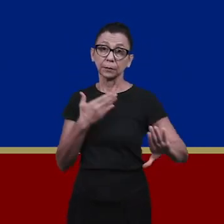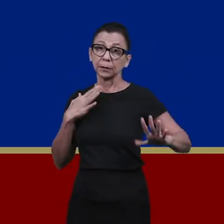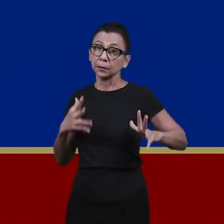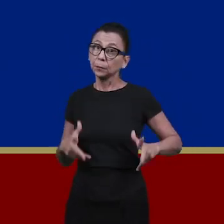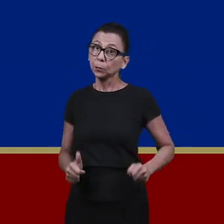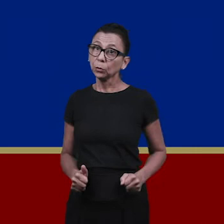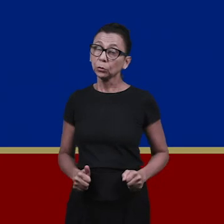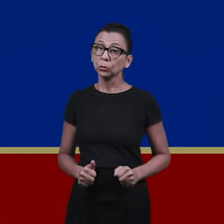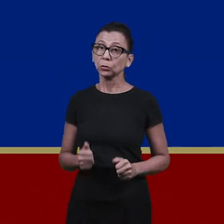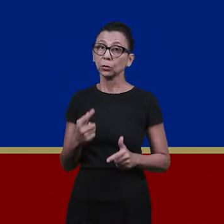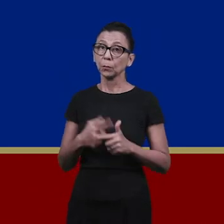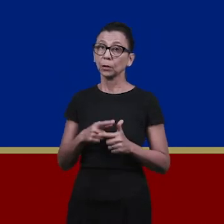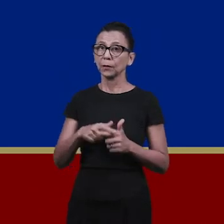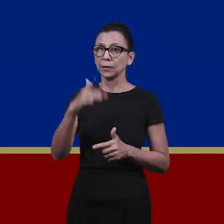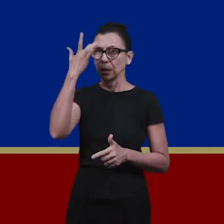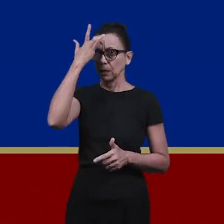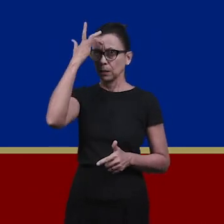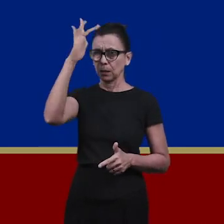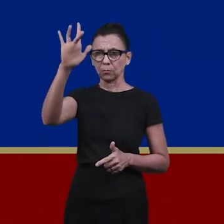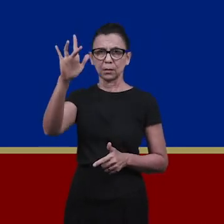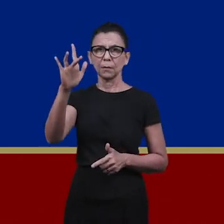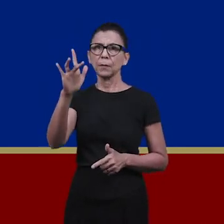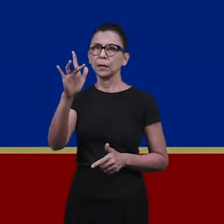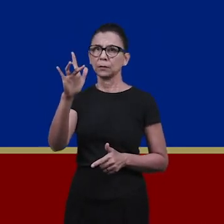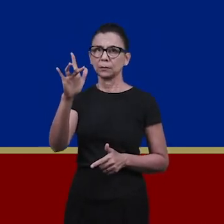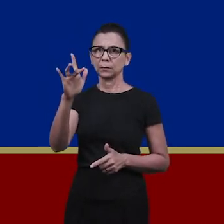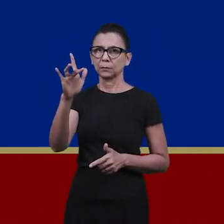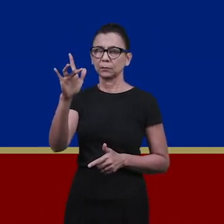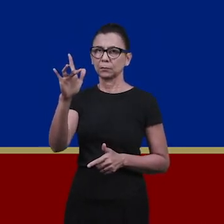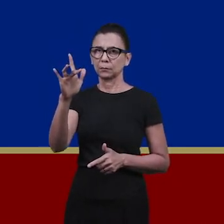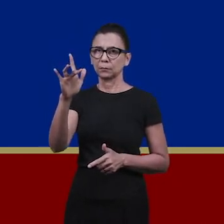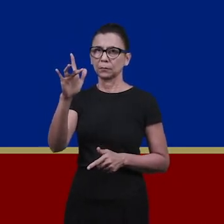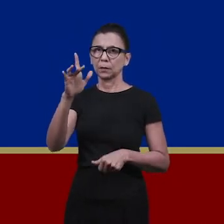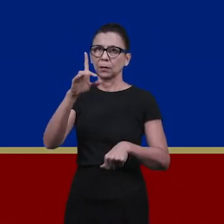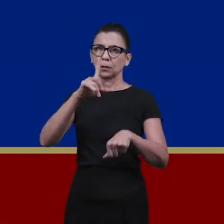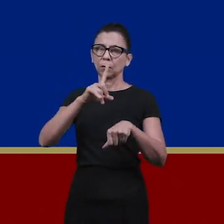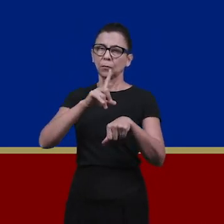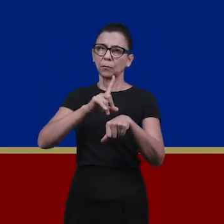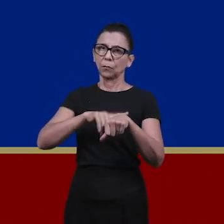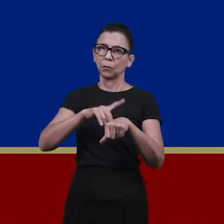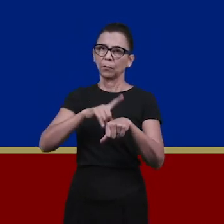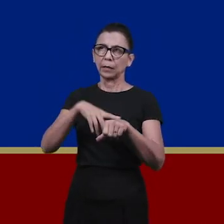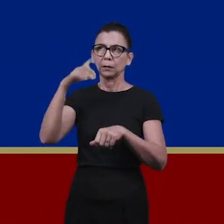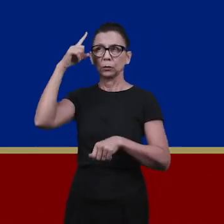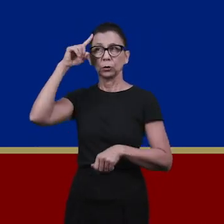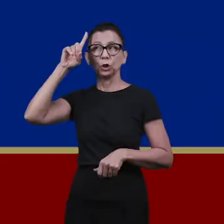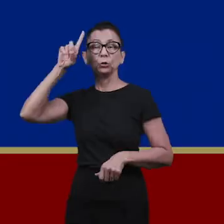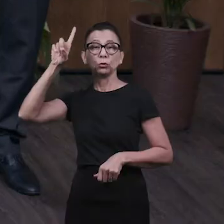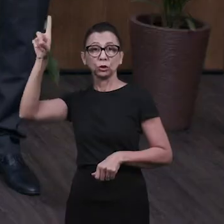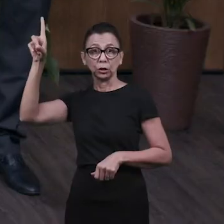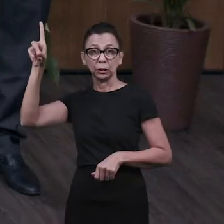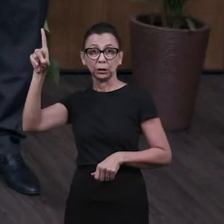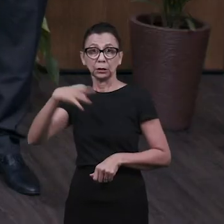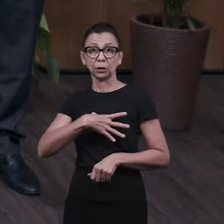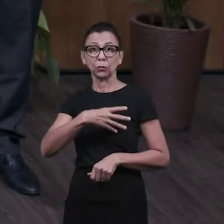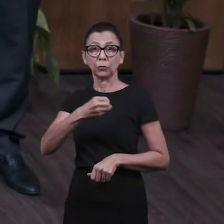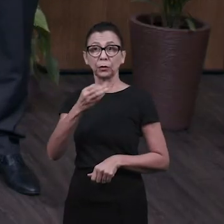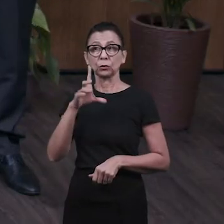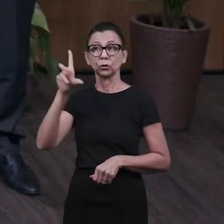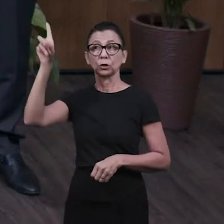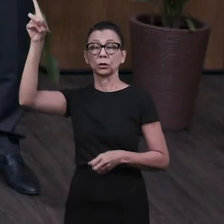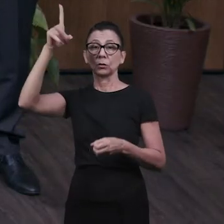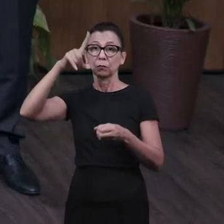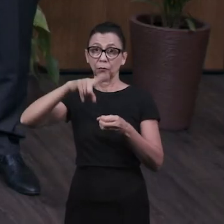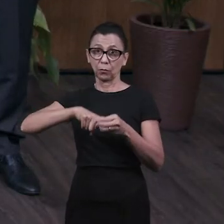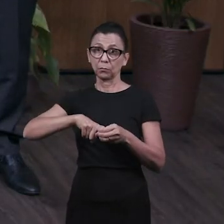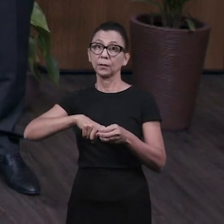ni l'heure où le Fils de l'homme viendra. Nous avons vu comme ça que la parabole des 10 vierges